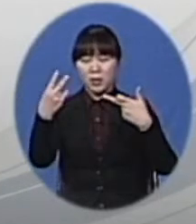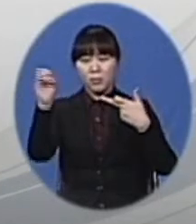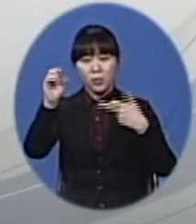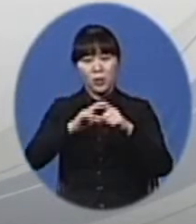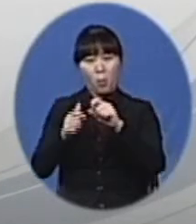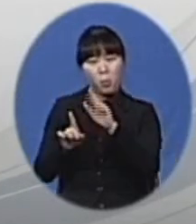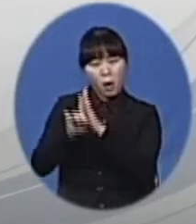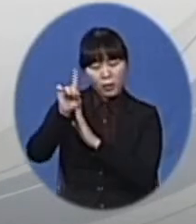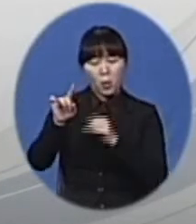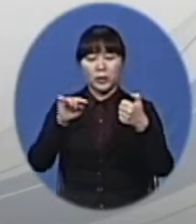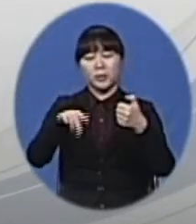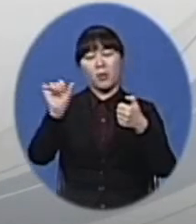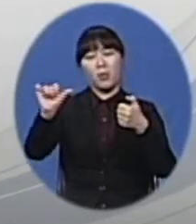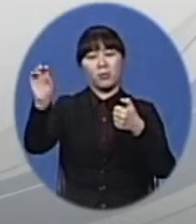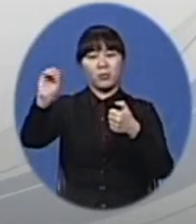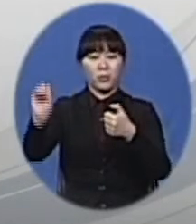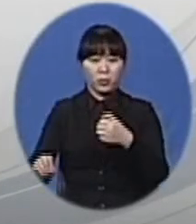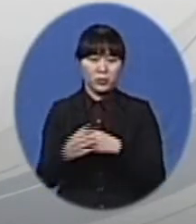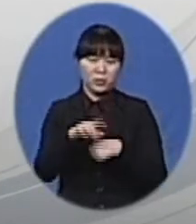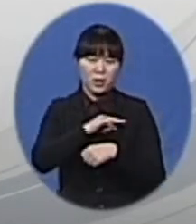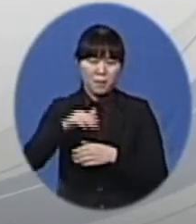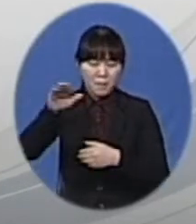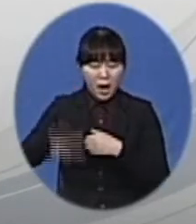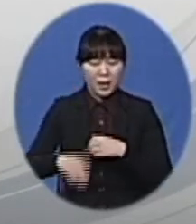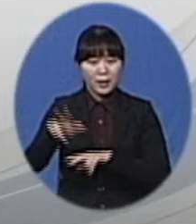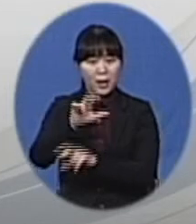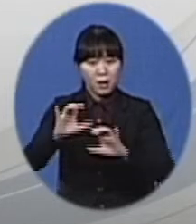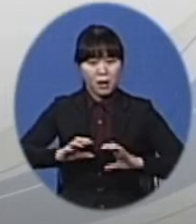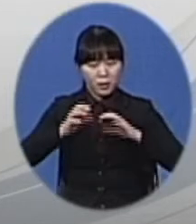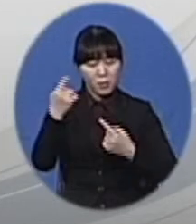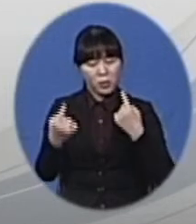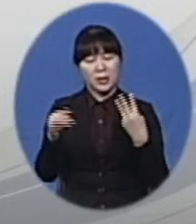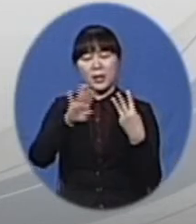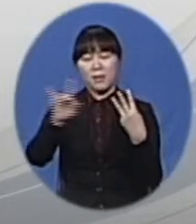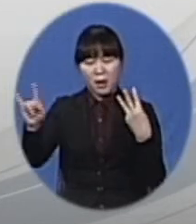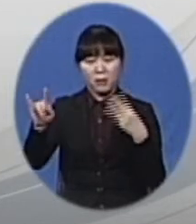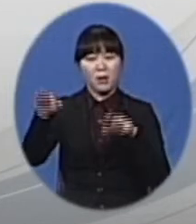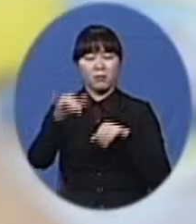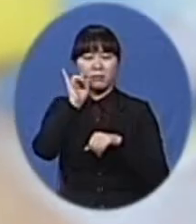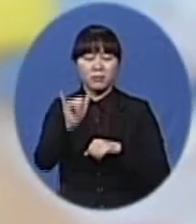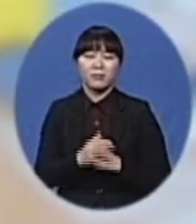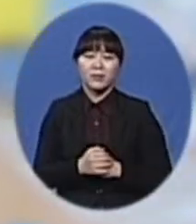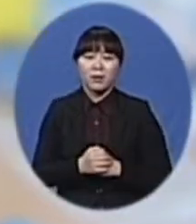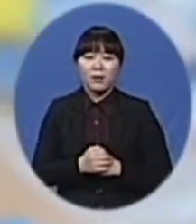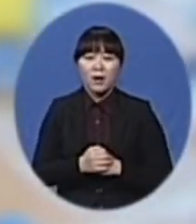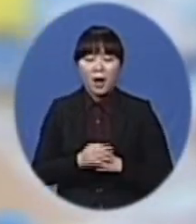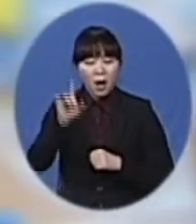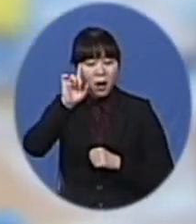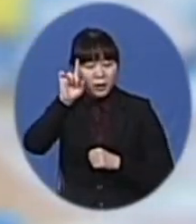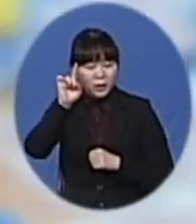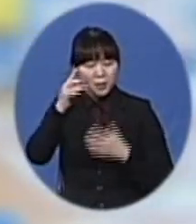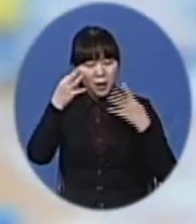높은 50.5%로 가장 낮은 네덜란드에 무려 3배나 차이가 났습니다. 학업 스트레스가